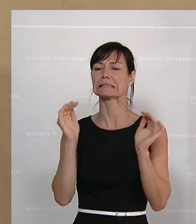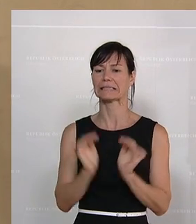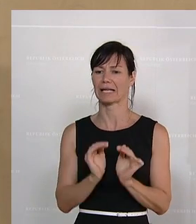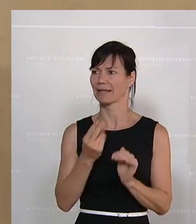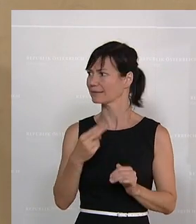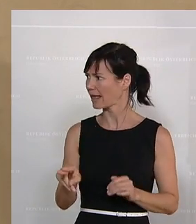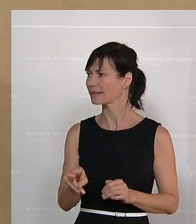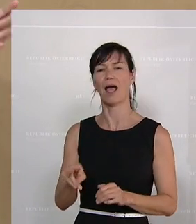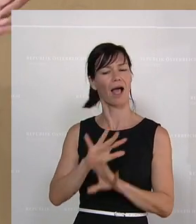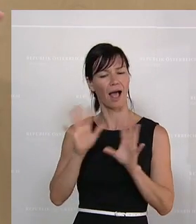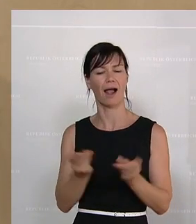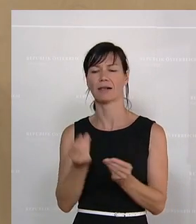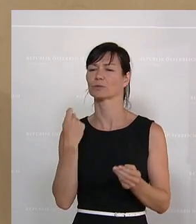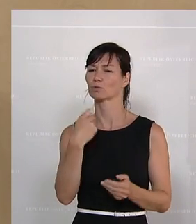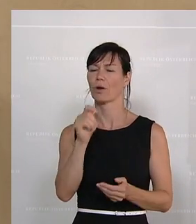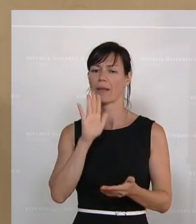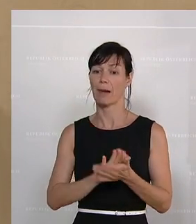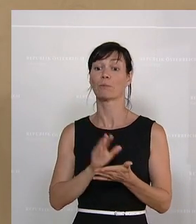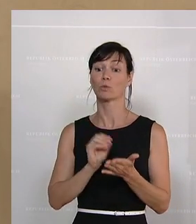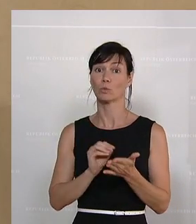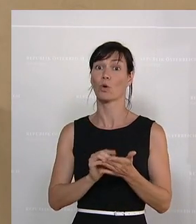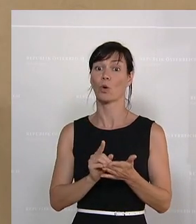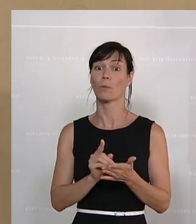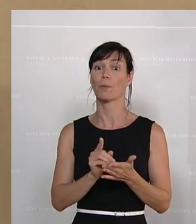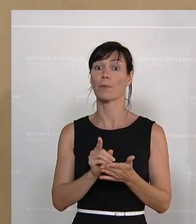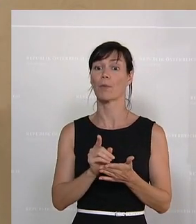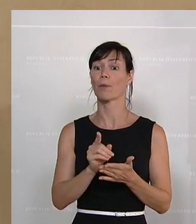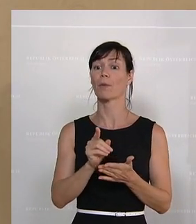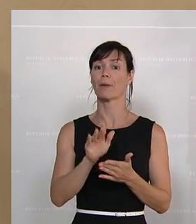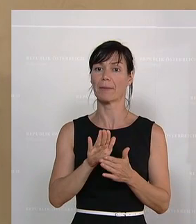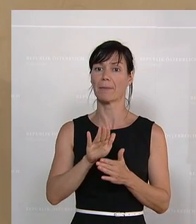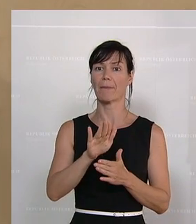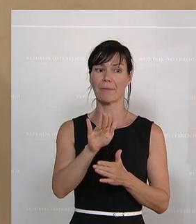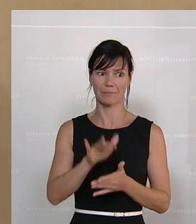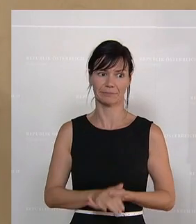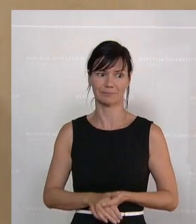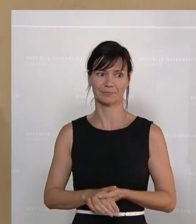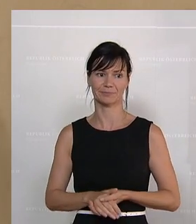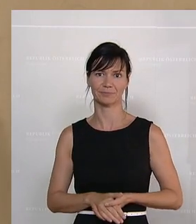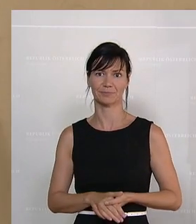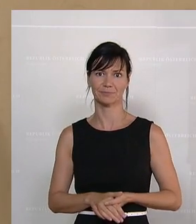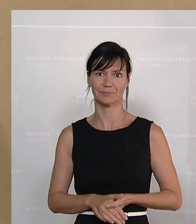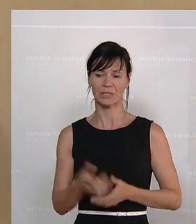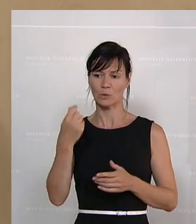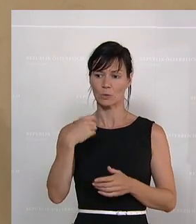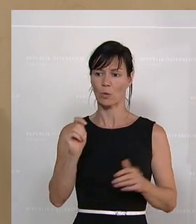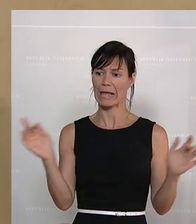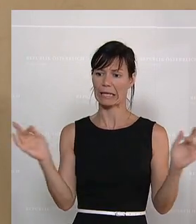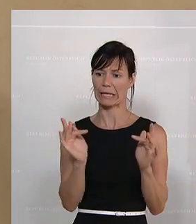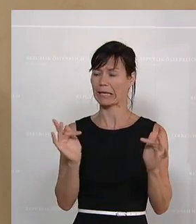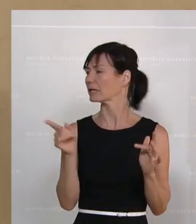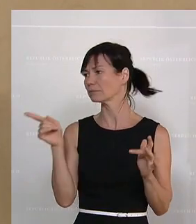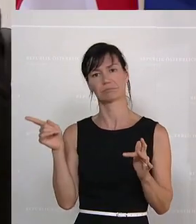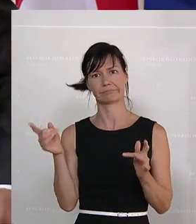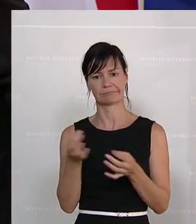alles bleibt teurer und wird nach wie vor teurer werden das heißt gegen die teuerung unternimmt dieses